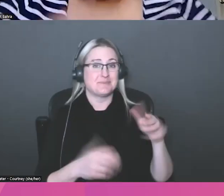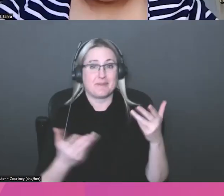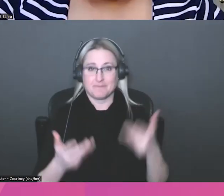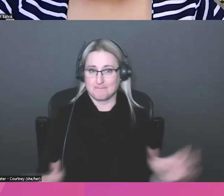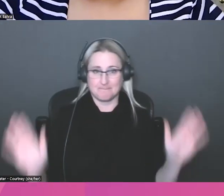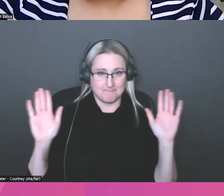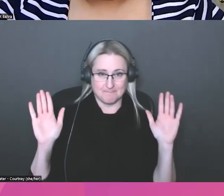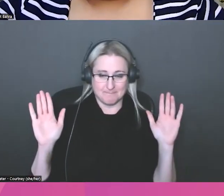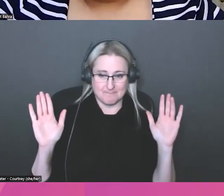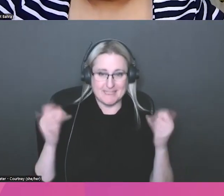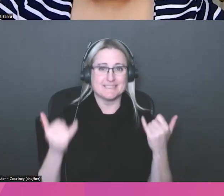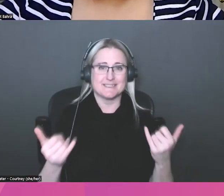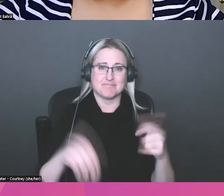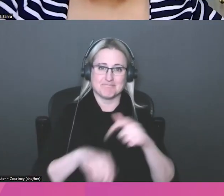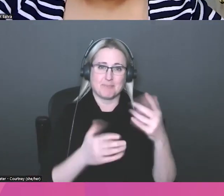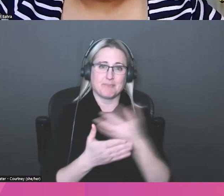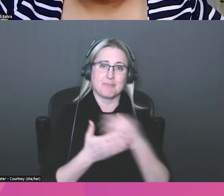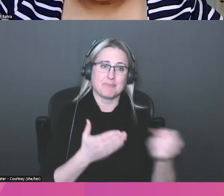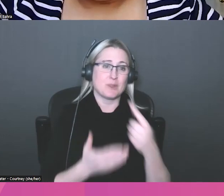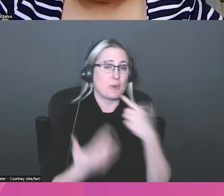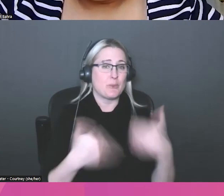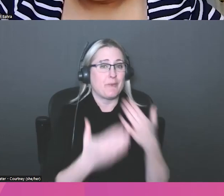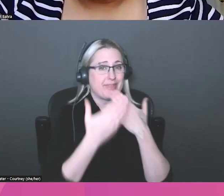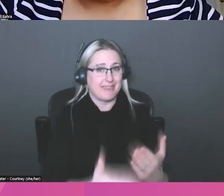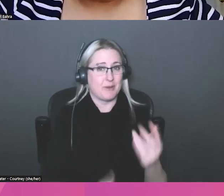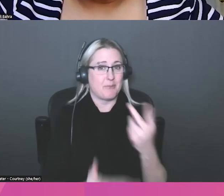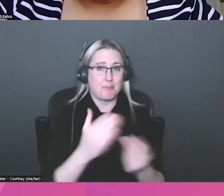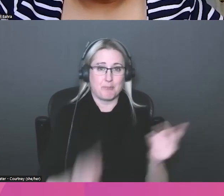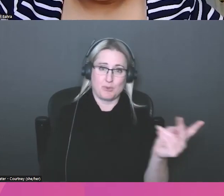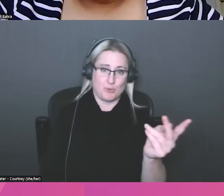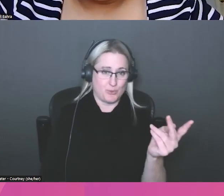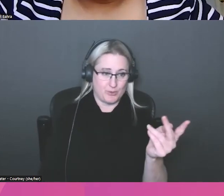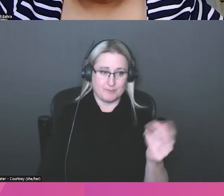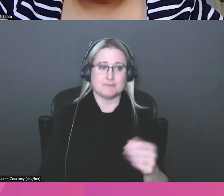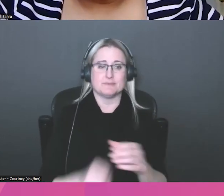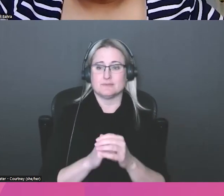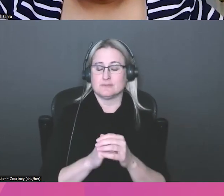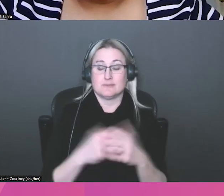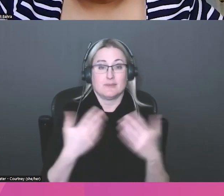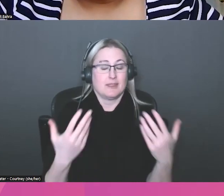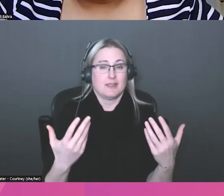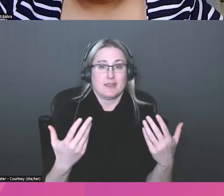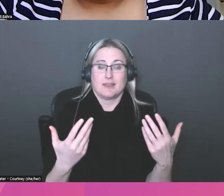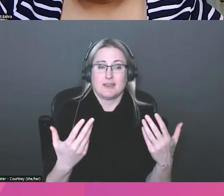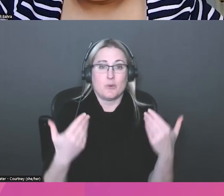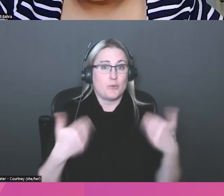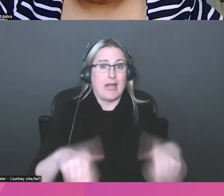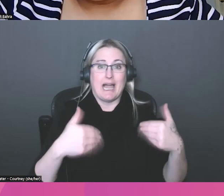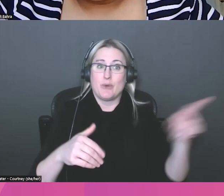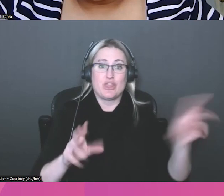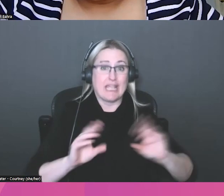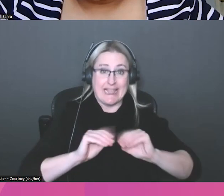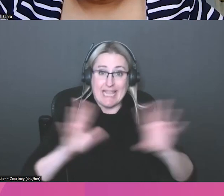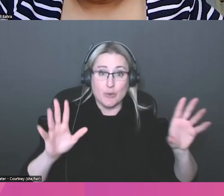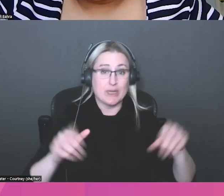trans. Bon, alors, c'est tout le temps dont on dispose aujourd'hui. Merci beaucoup, Kelsey et Roman. Le niveau d'engagement,